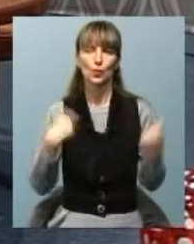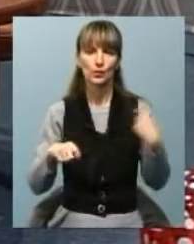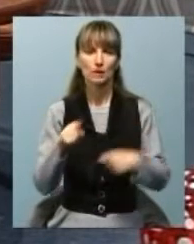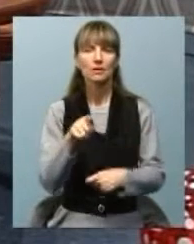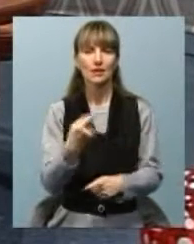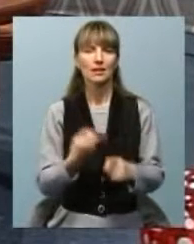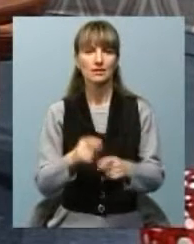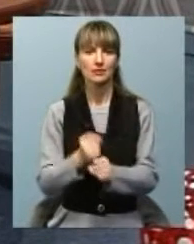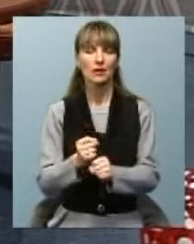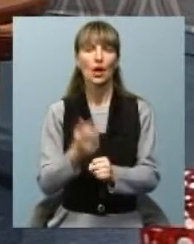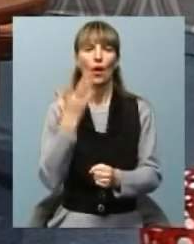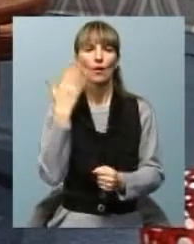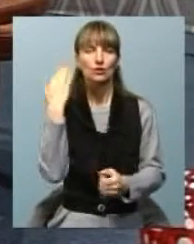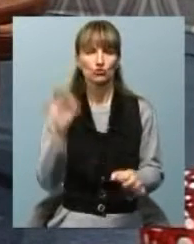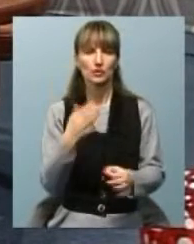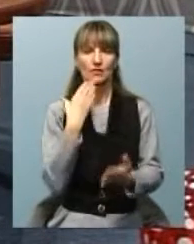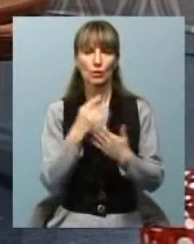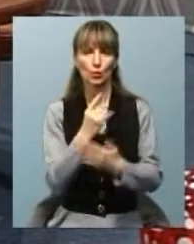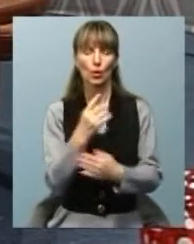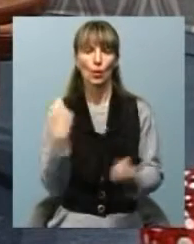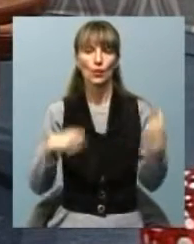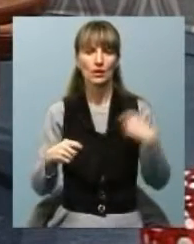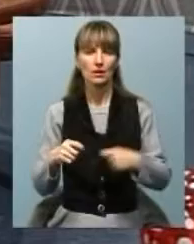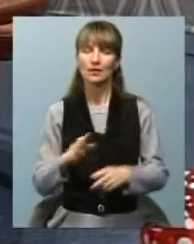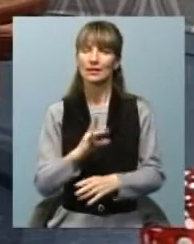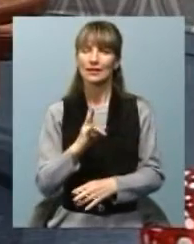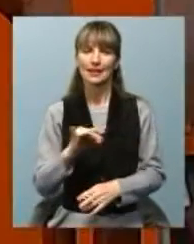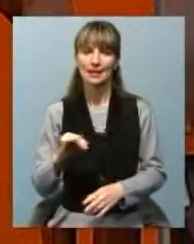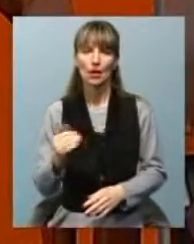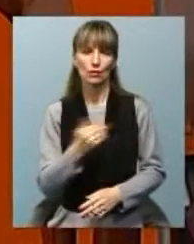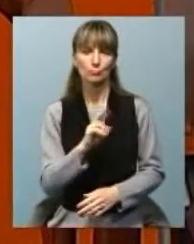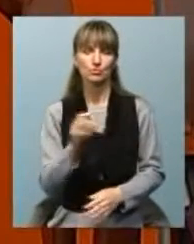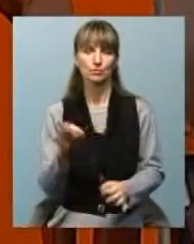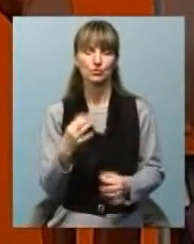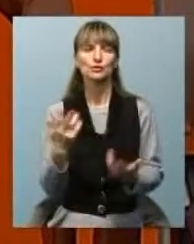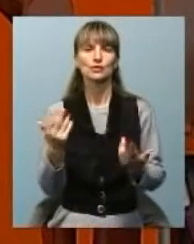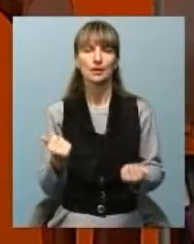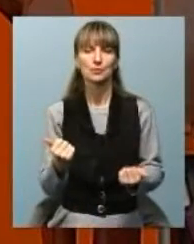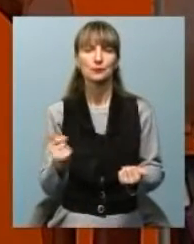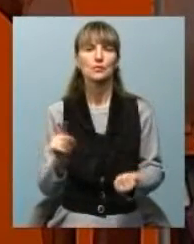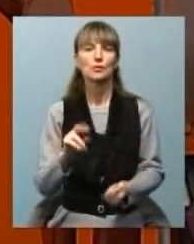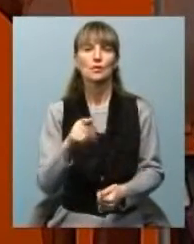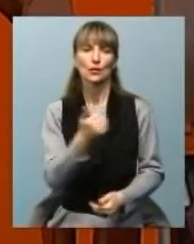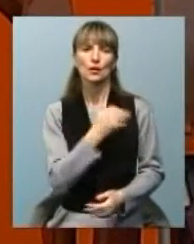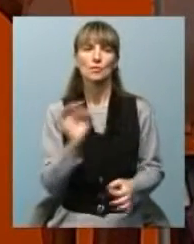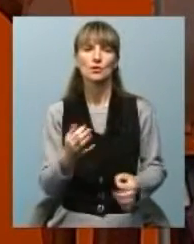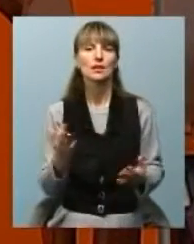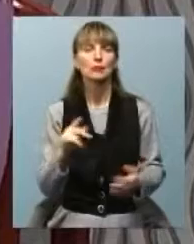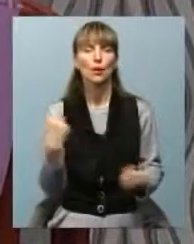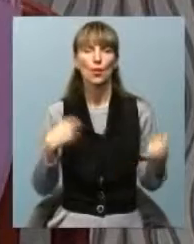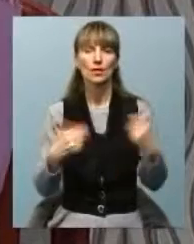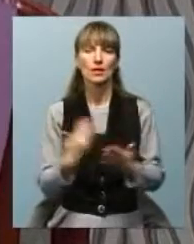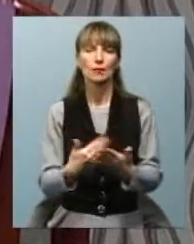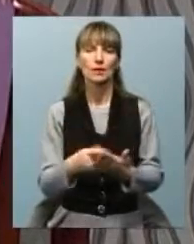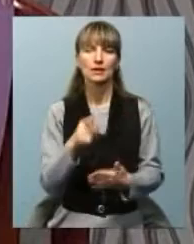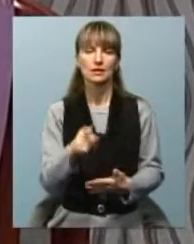Чи ти цим займалася колись? Шила своїм лялькам одяг? Ні. А хотіла би пошити? Так. Що б ти хотіла пошити? Який би одяг, наприклад,